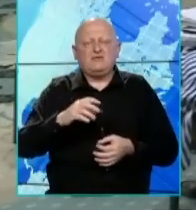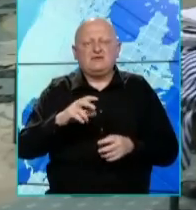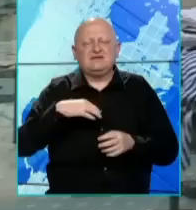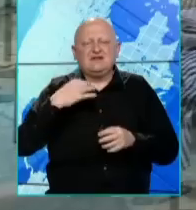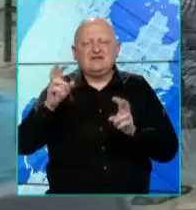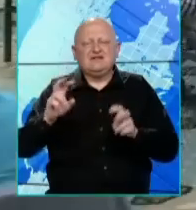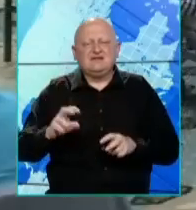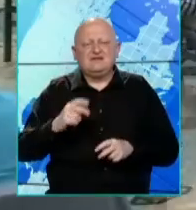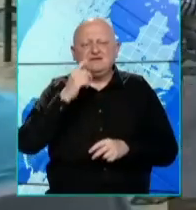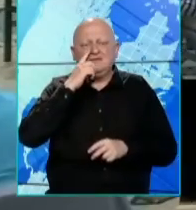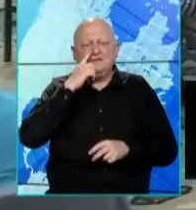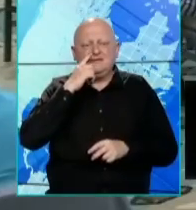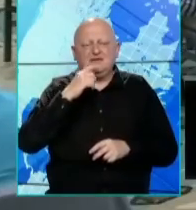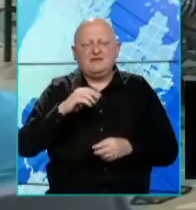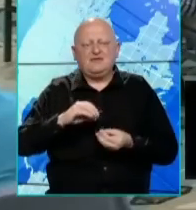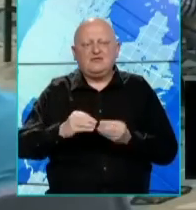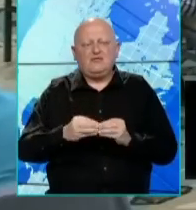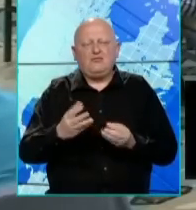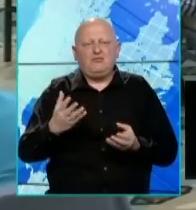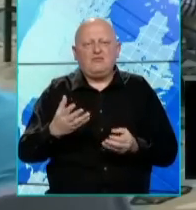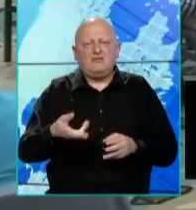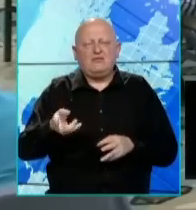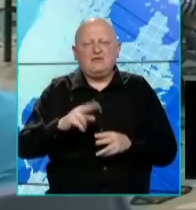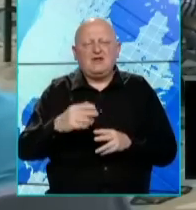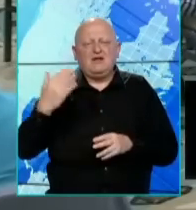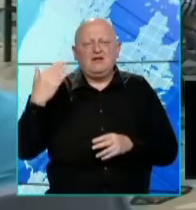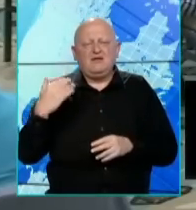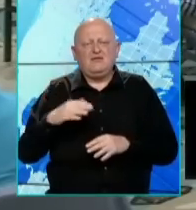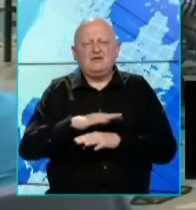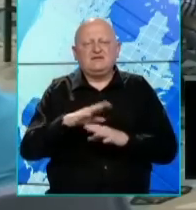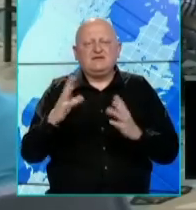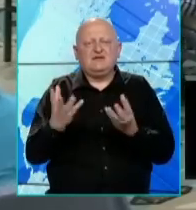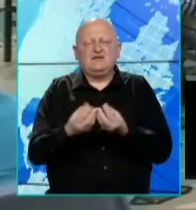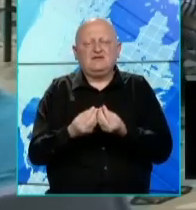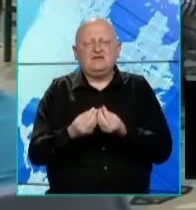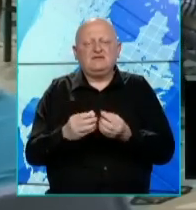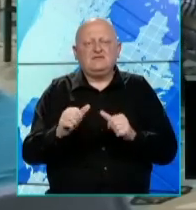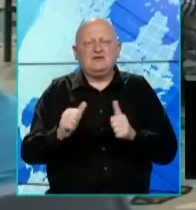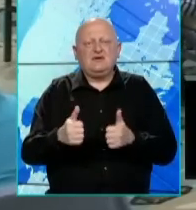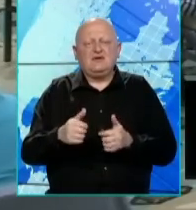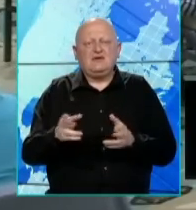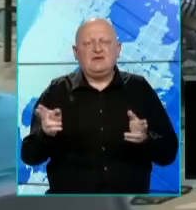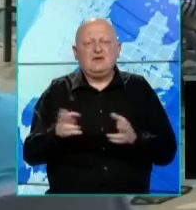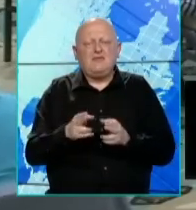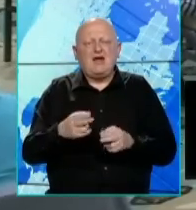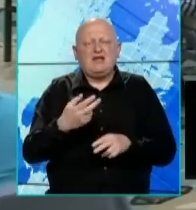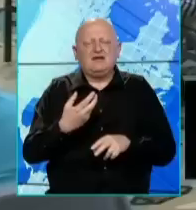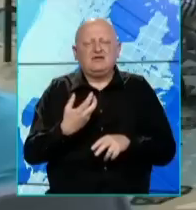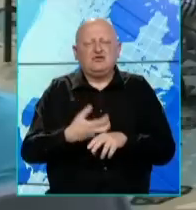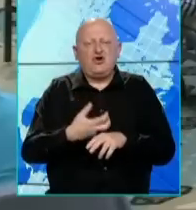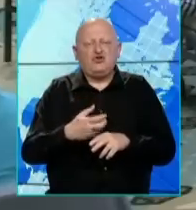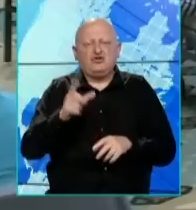zdravstveni sistem. Problem koji nas zapravo najviše opterećuje sve skupa je manjak liječnika,